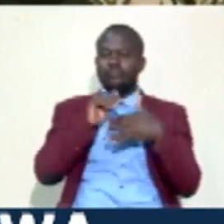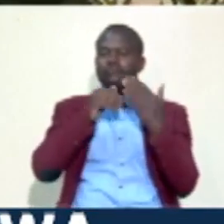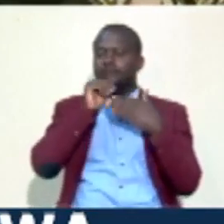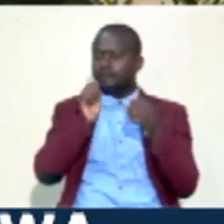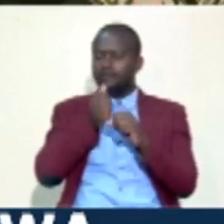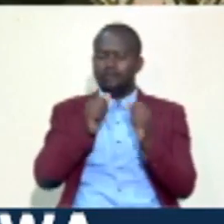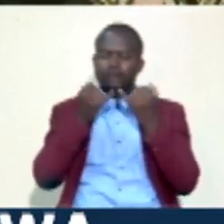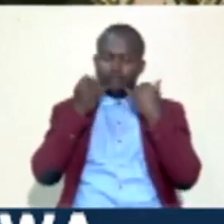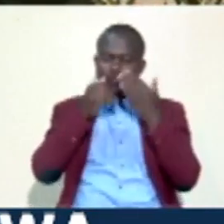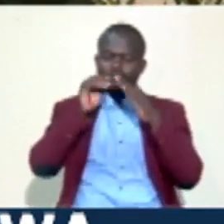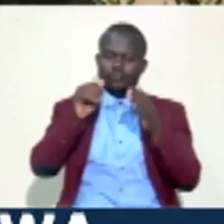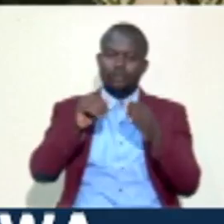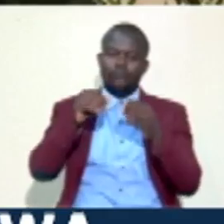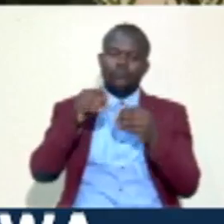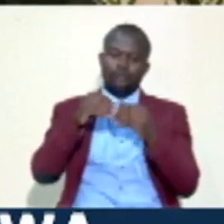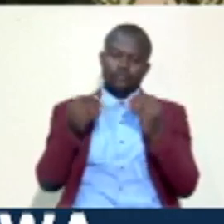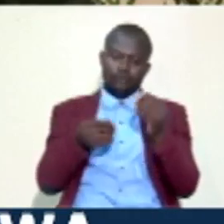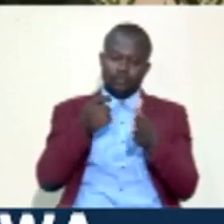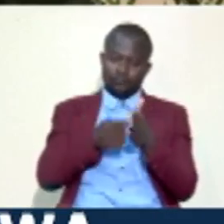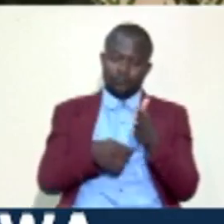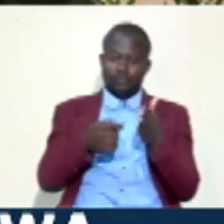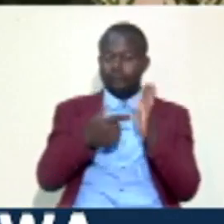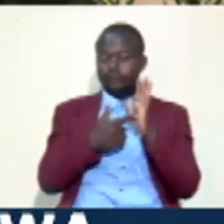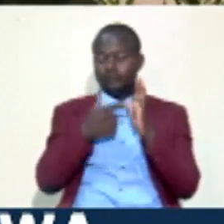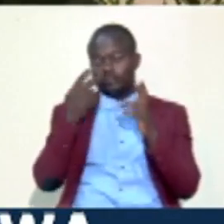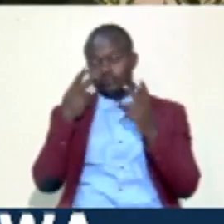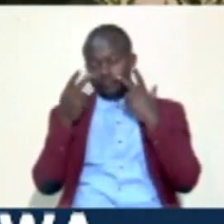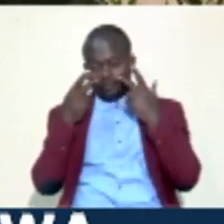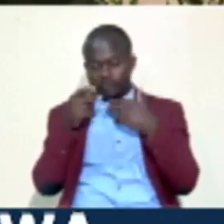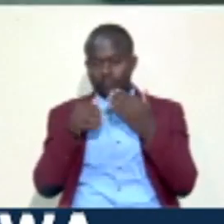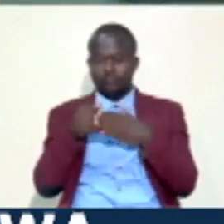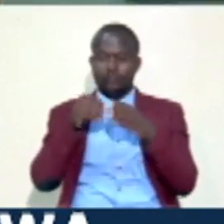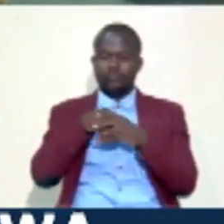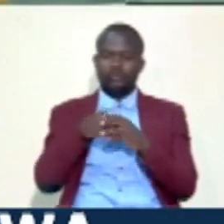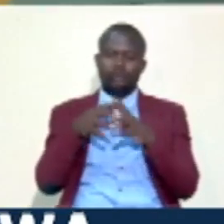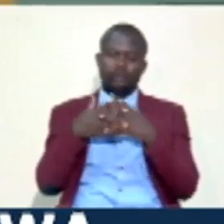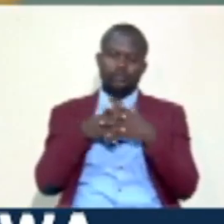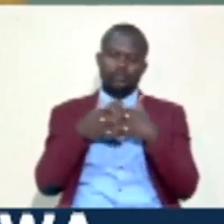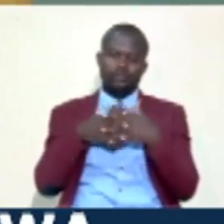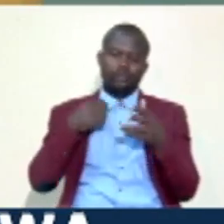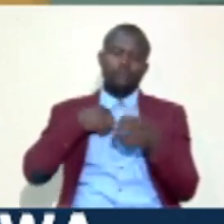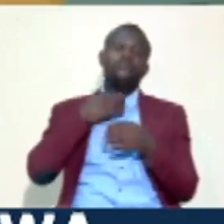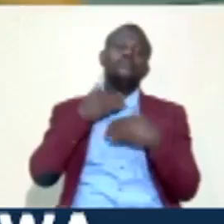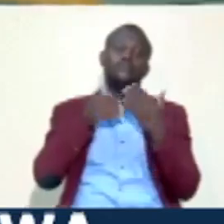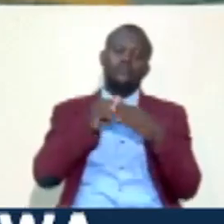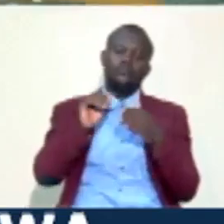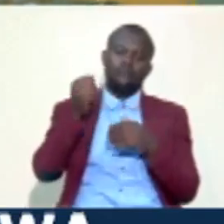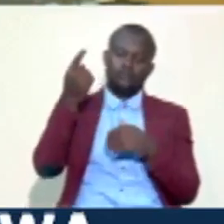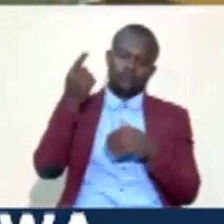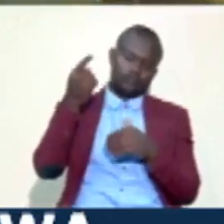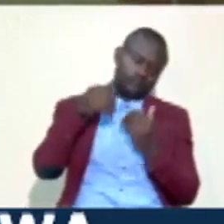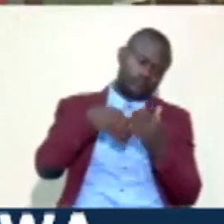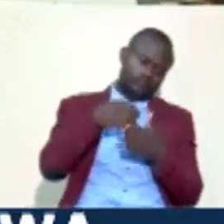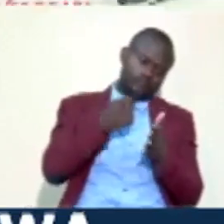uti mumpe iyo kontrovansiyo nyirebe ngo bayiguhe, ni ugushyira mu mashini. Icyo twifuza cya mbere ni uko